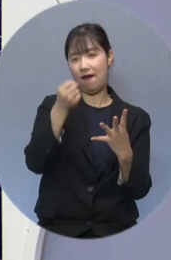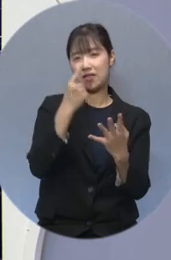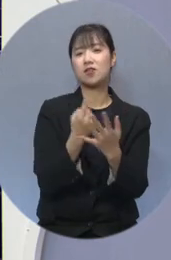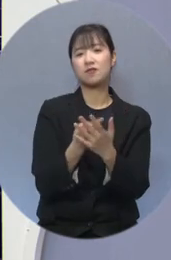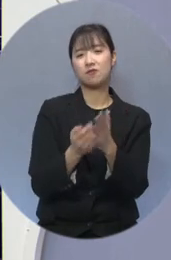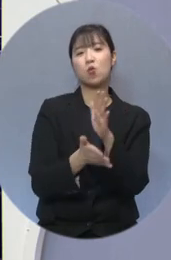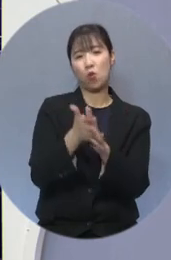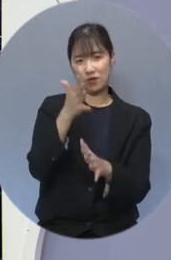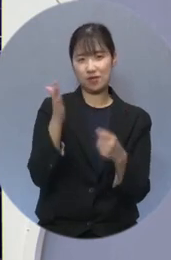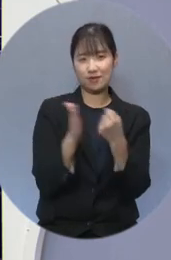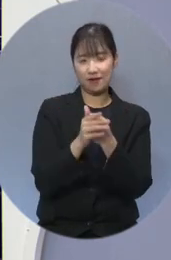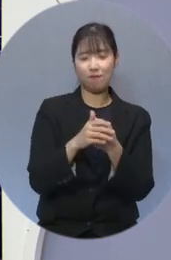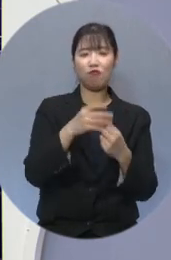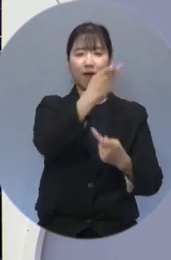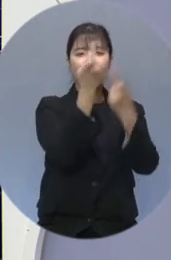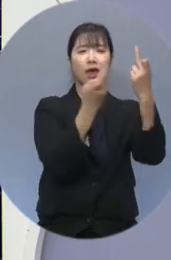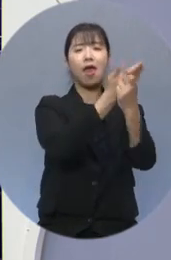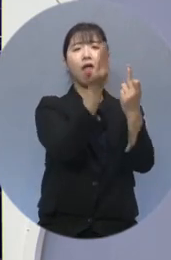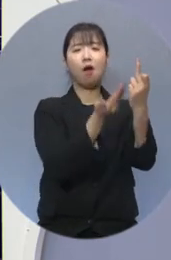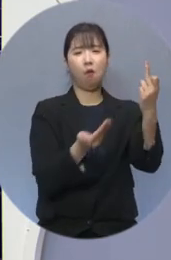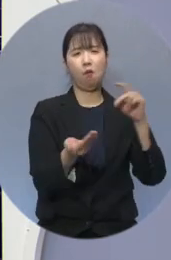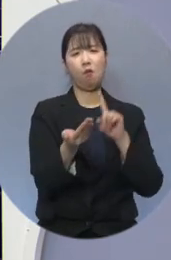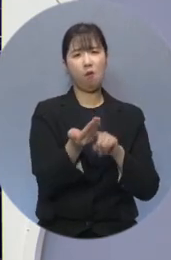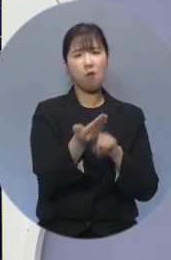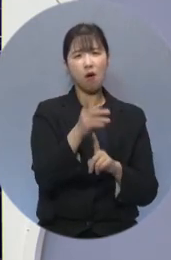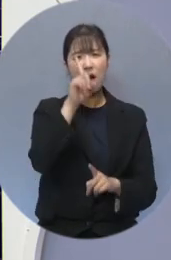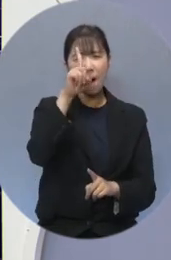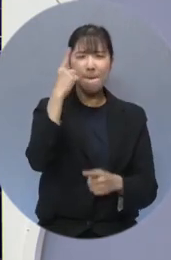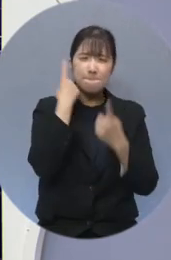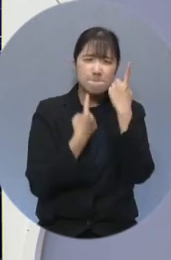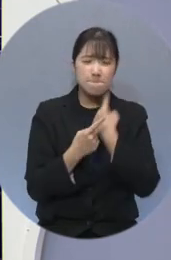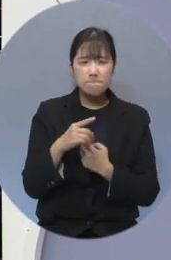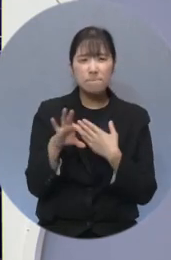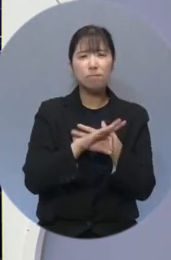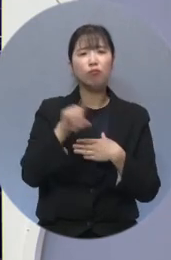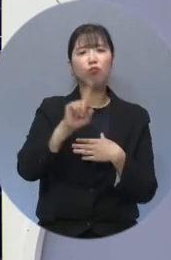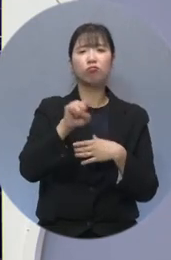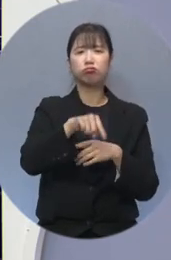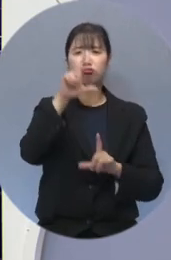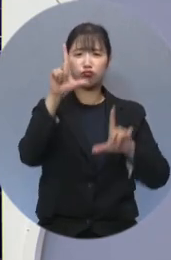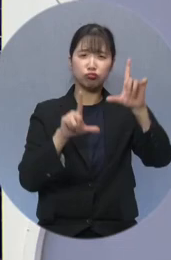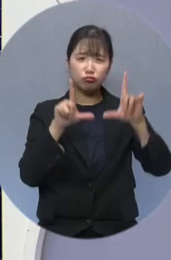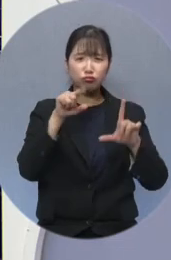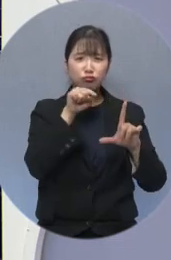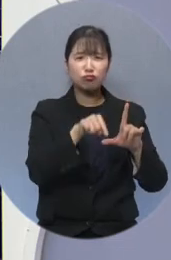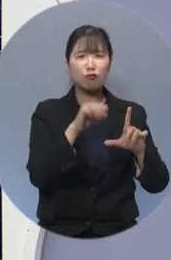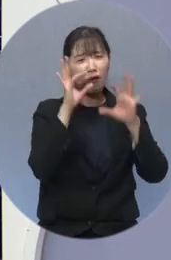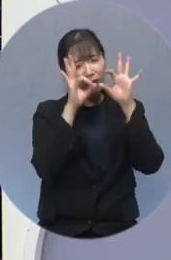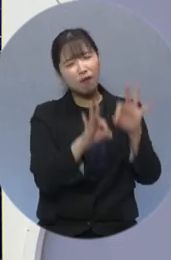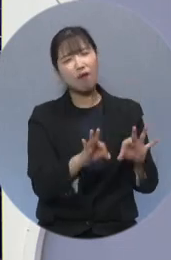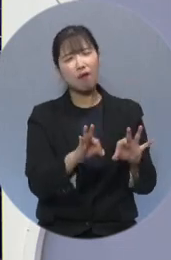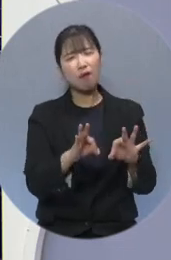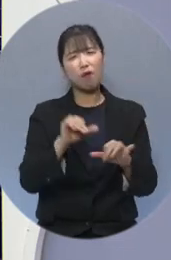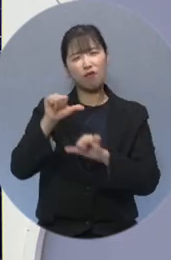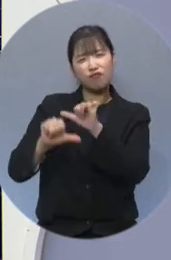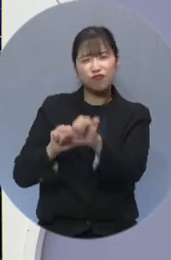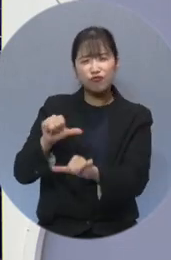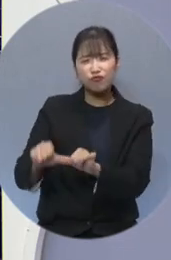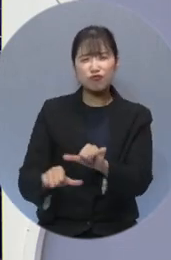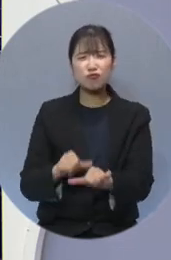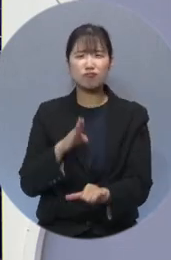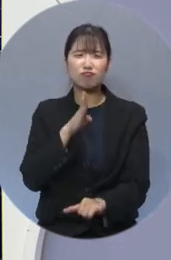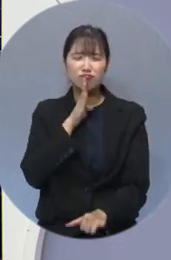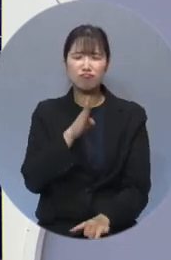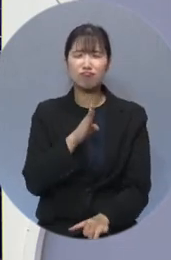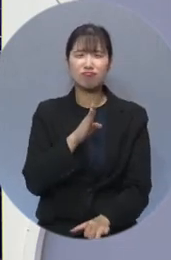지켜야 되겠다라는 생각을 합니다. 한번 훼손되면 그 풍광은 후손들에게 굉장히